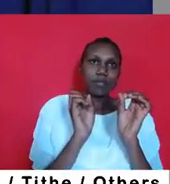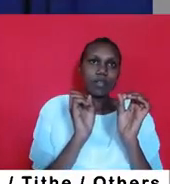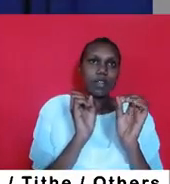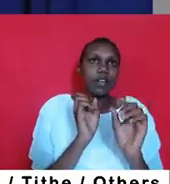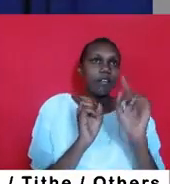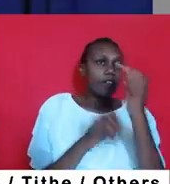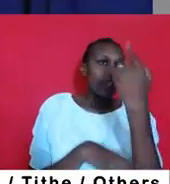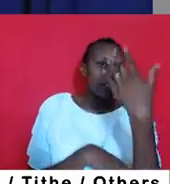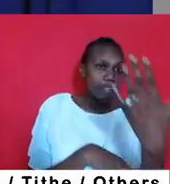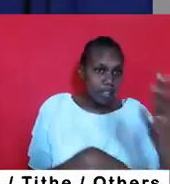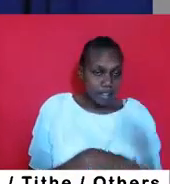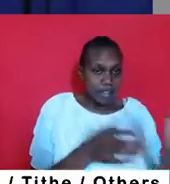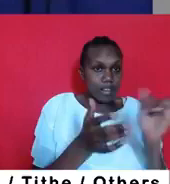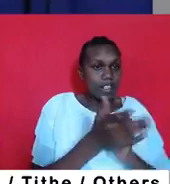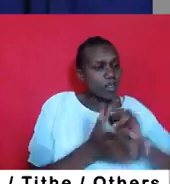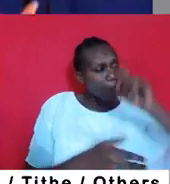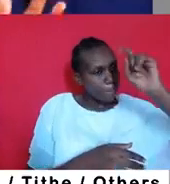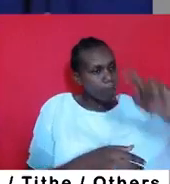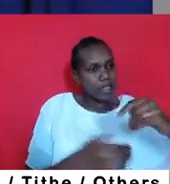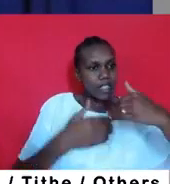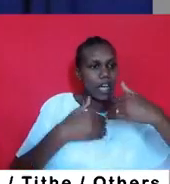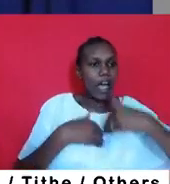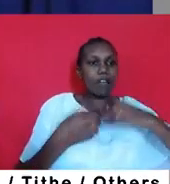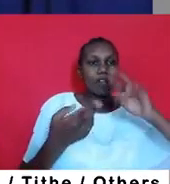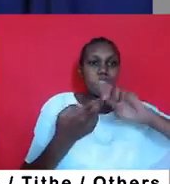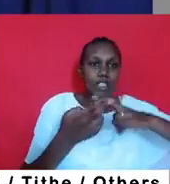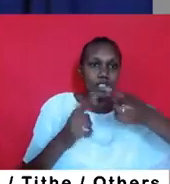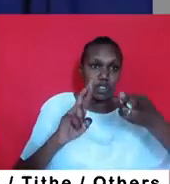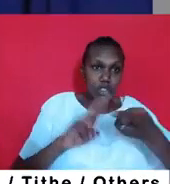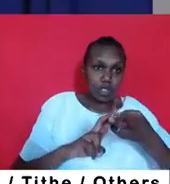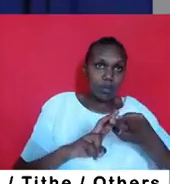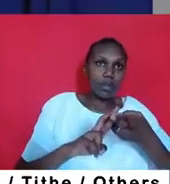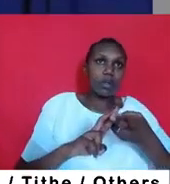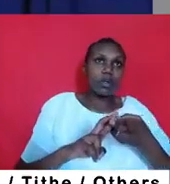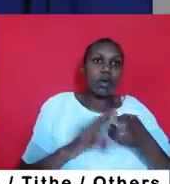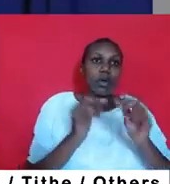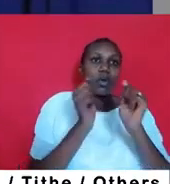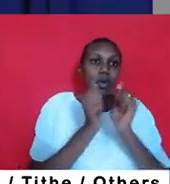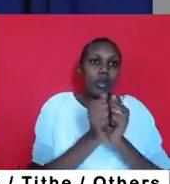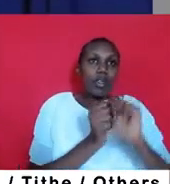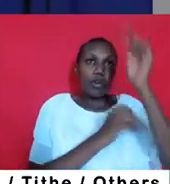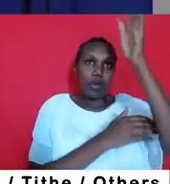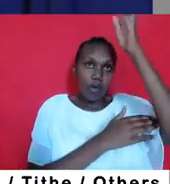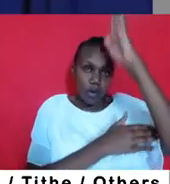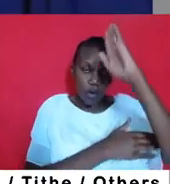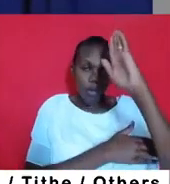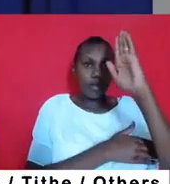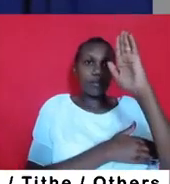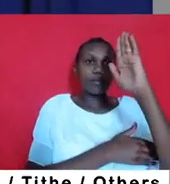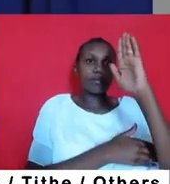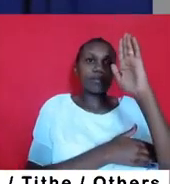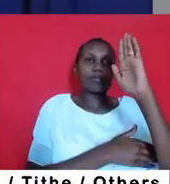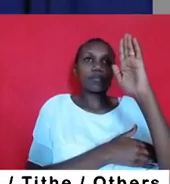Jambo la kwanza ni lazima uwe na uhusiano na mwenye unaabudu.